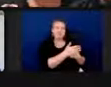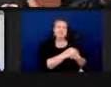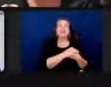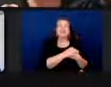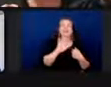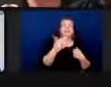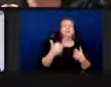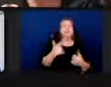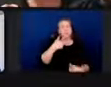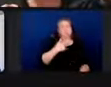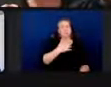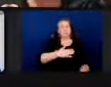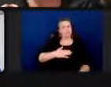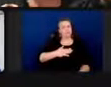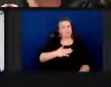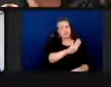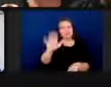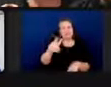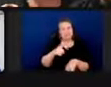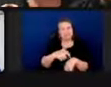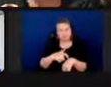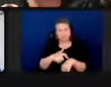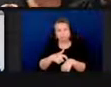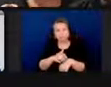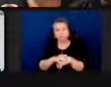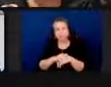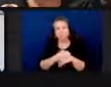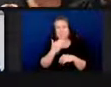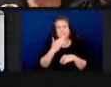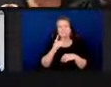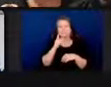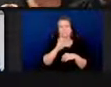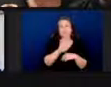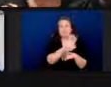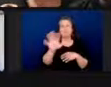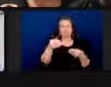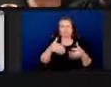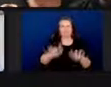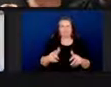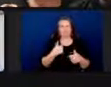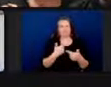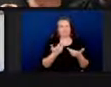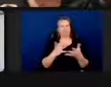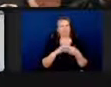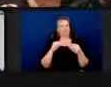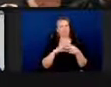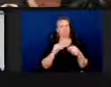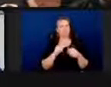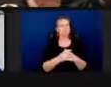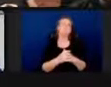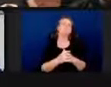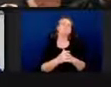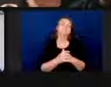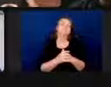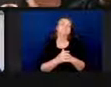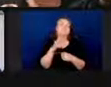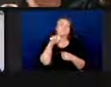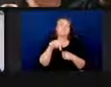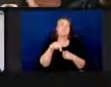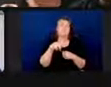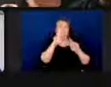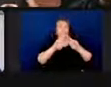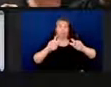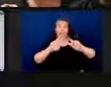أنا أثمن الوقت الذي خصصتموه لنا وأود أن أشكر السيدة بورتر رئيسة